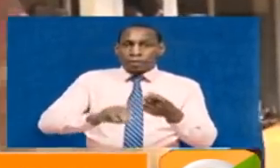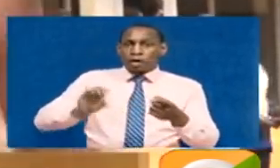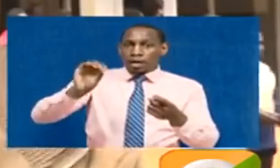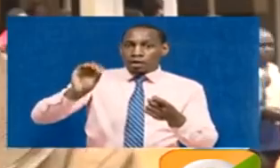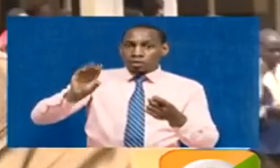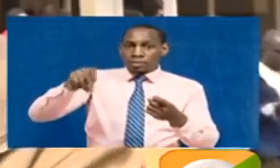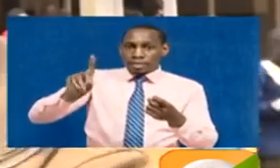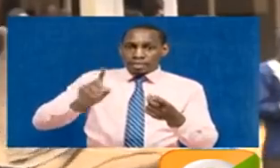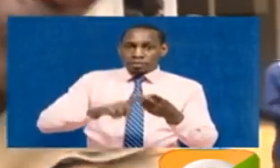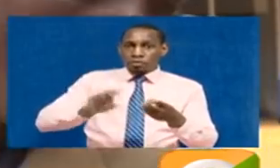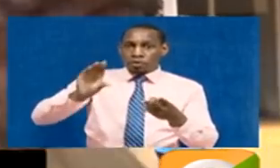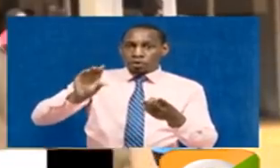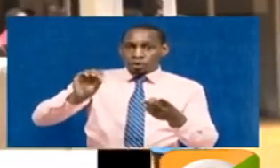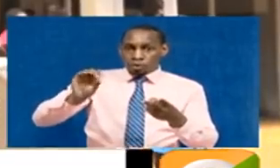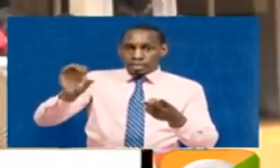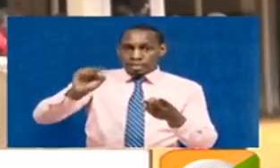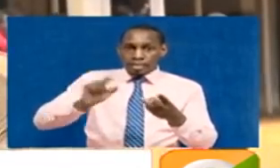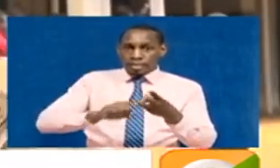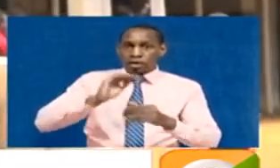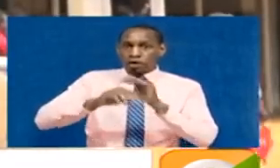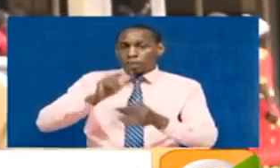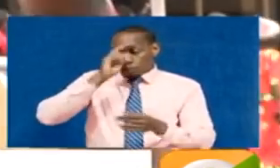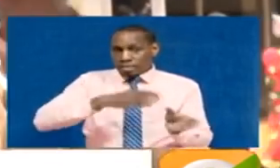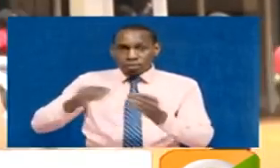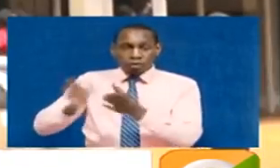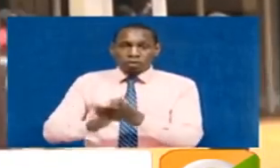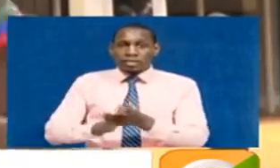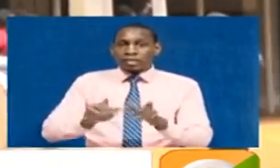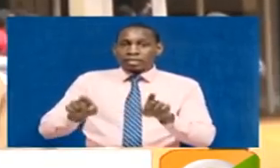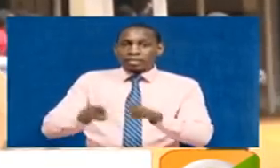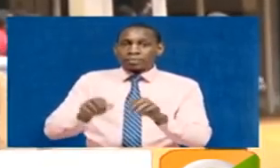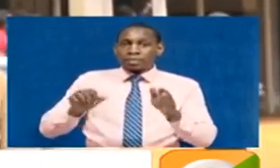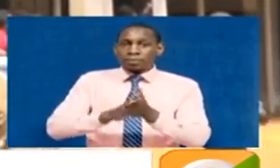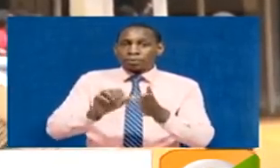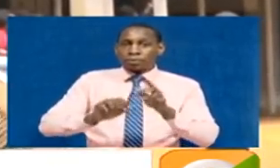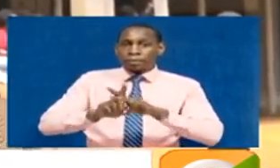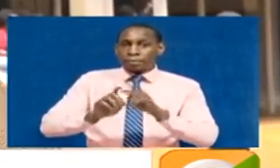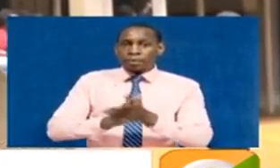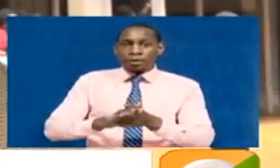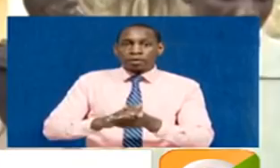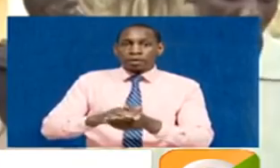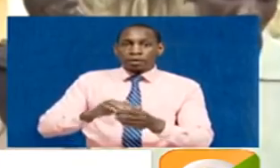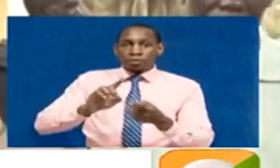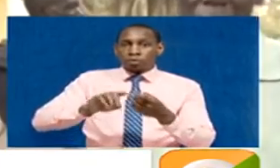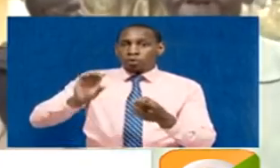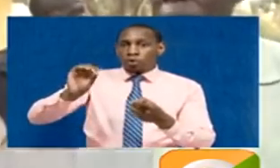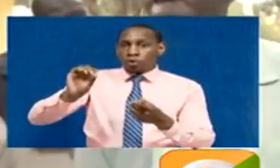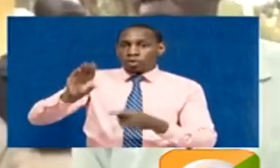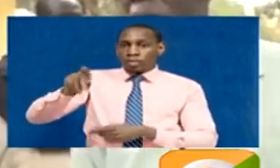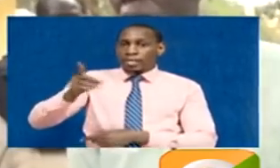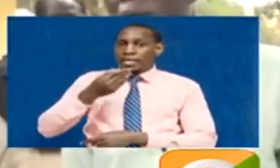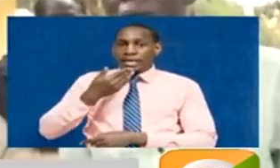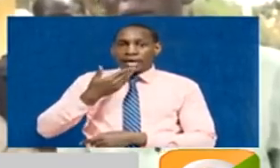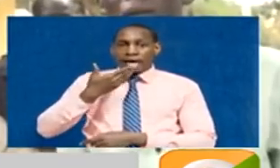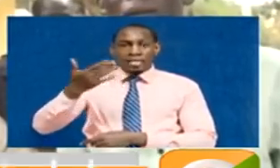OCPT, OCS na maskari wote wakwende. Tuko na maskari, hata jambo litokee upikie OCPT hashiki simu. Waliweza kutoroka